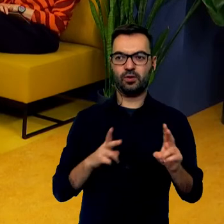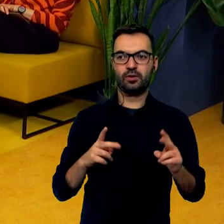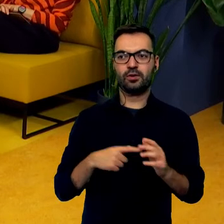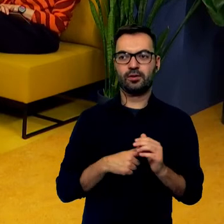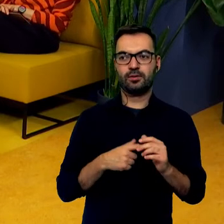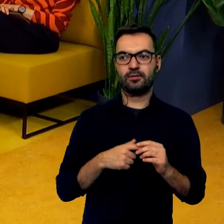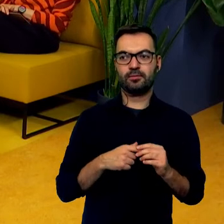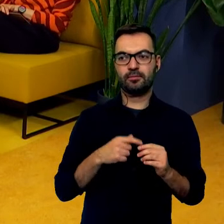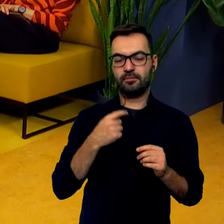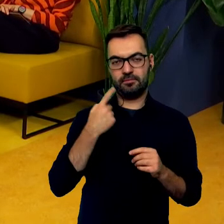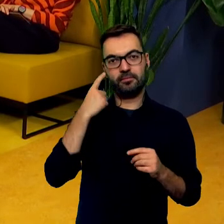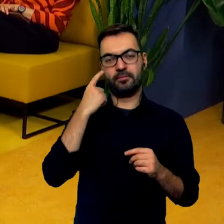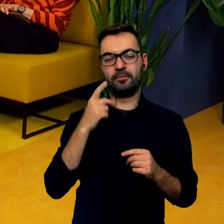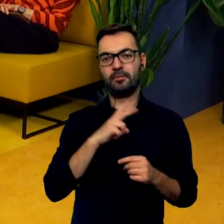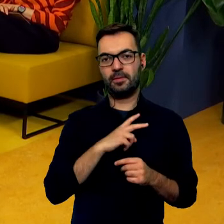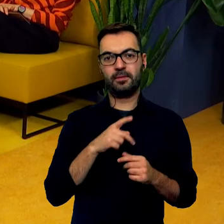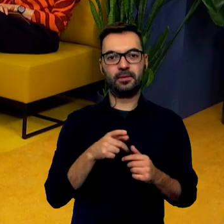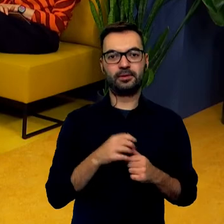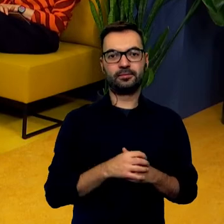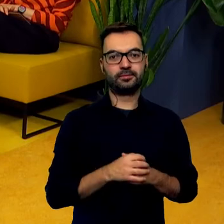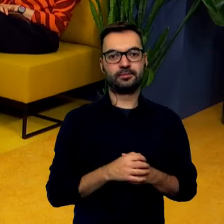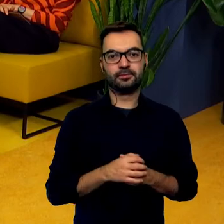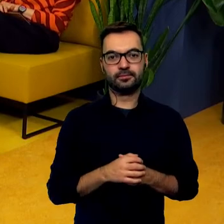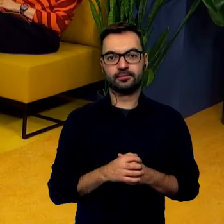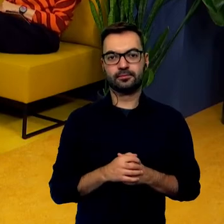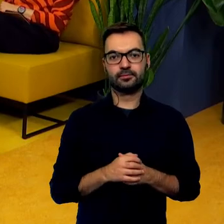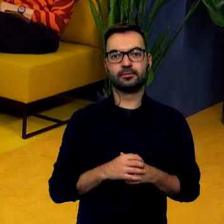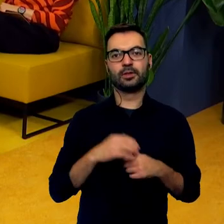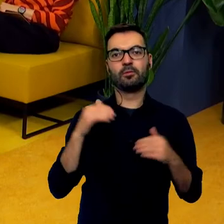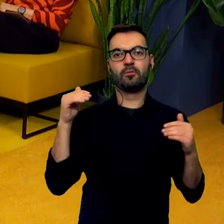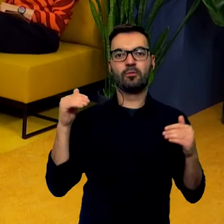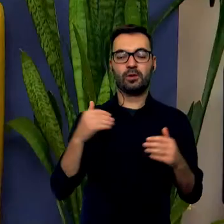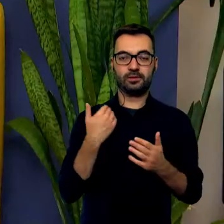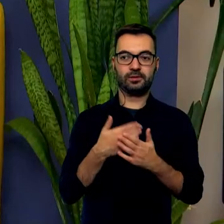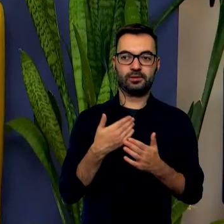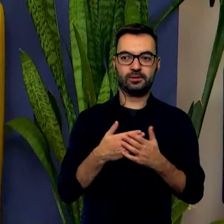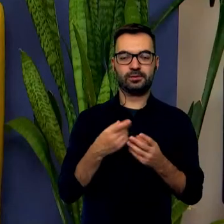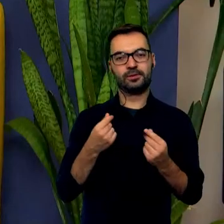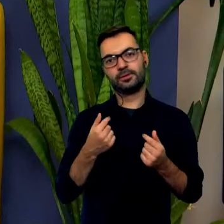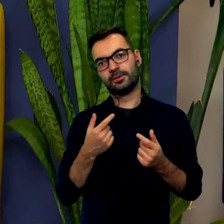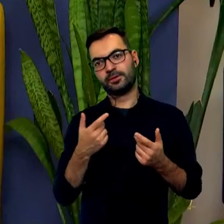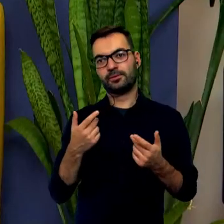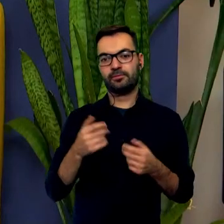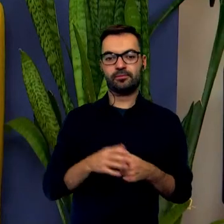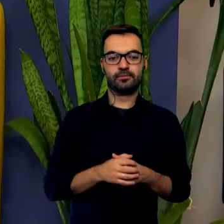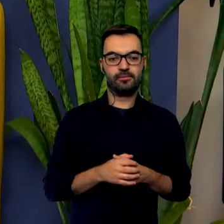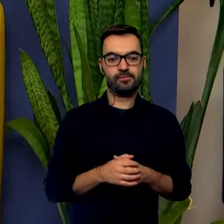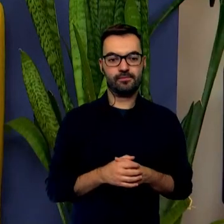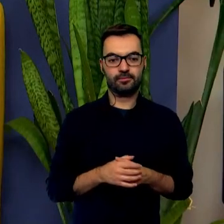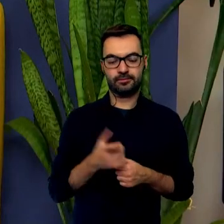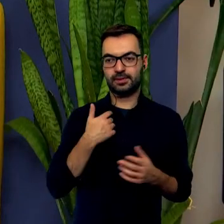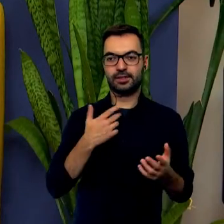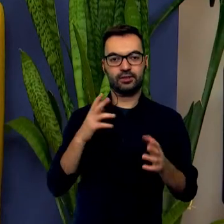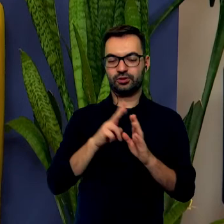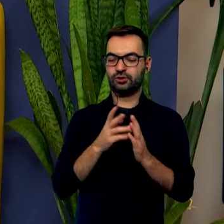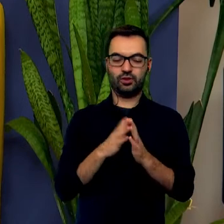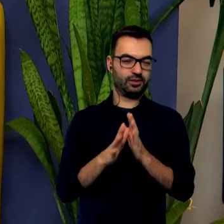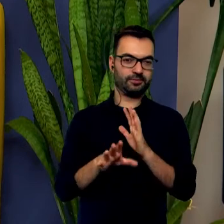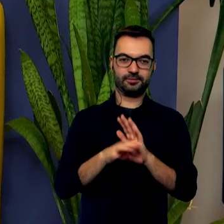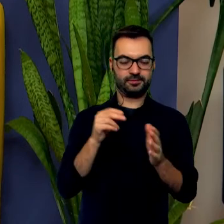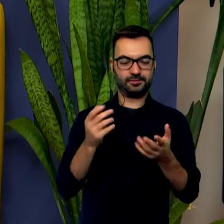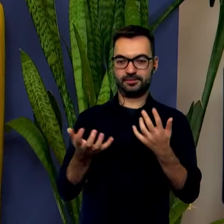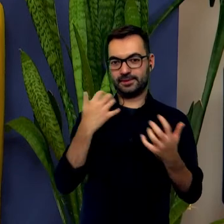coś, co mi przychodzi, to mi niesamowicie imponuje i być może właśnie dlatego jakoś tak połykałam tę